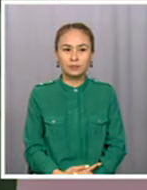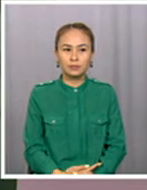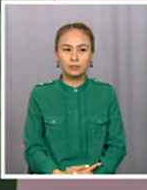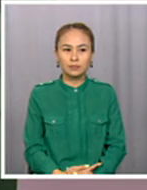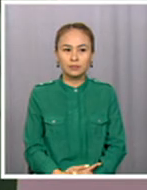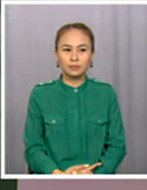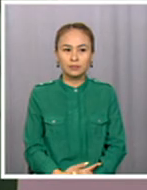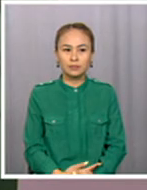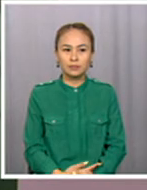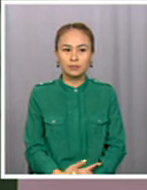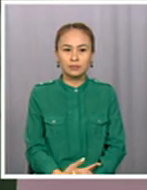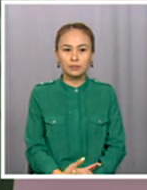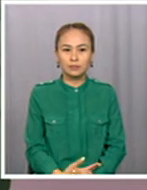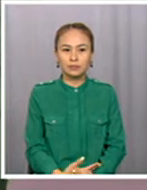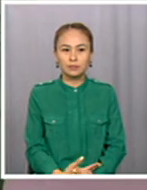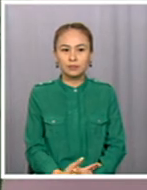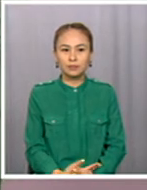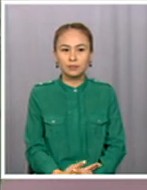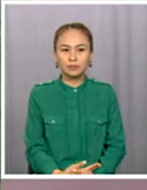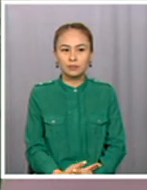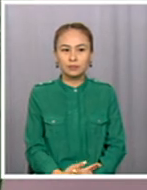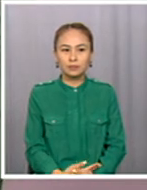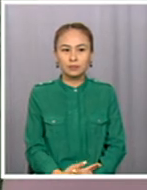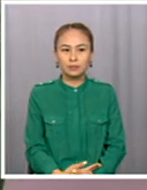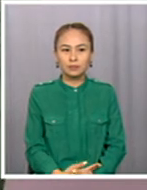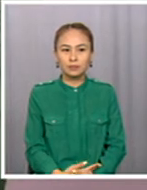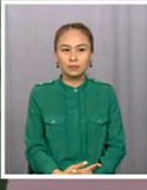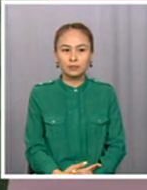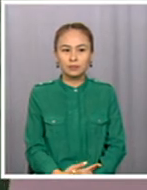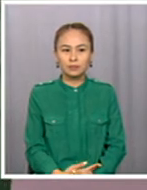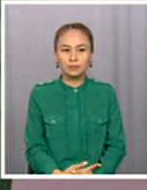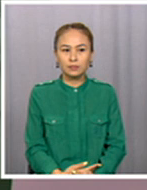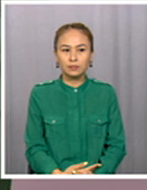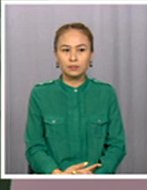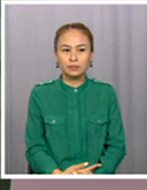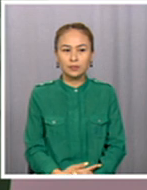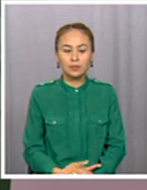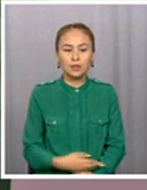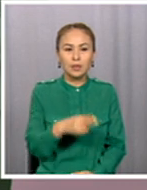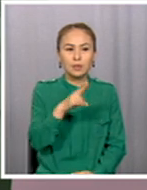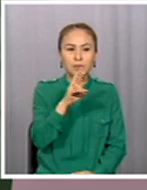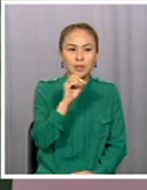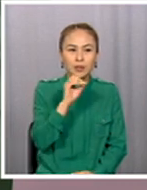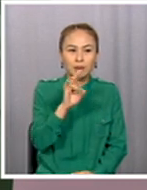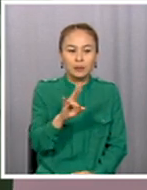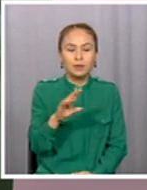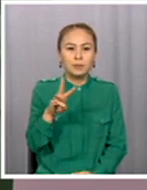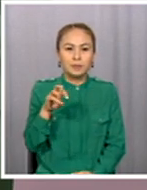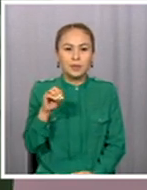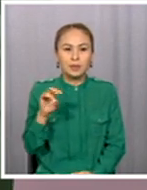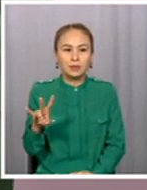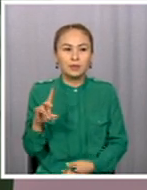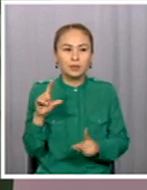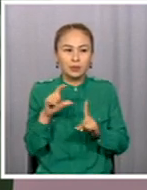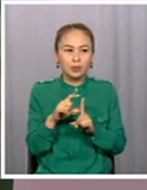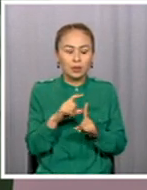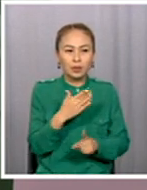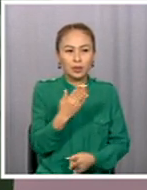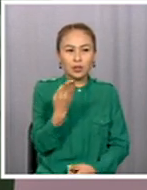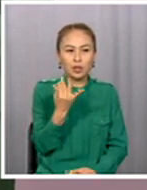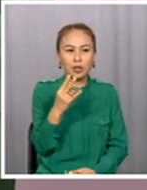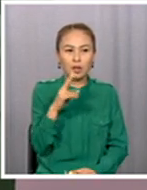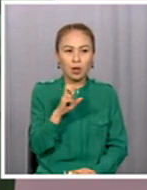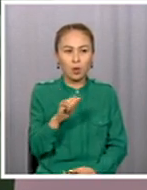Жазып болсақ, шылауларды табайық. Ол қай сөздер екен? Пен және мен. Ал енді осы шылау